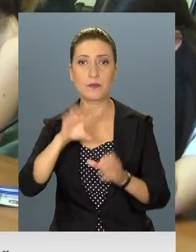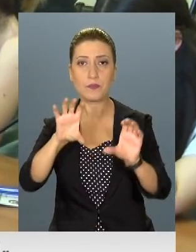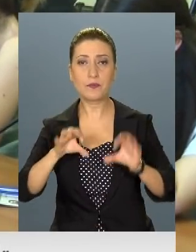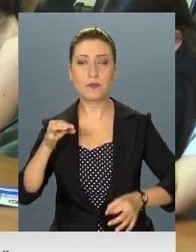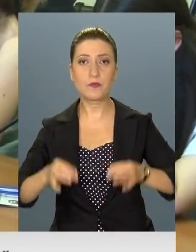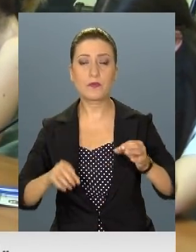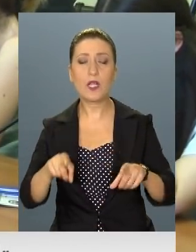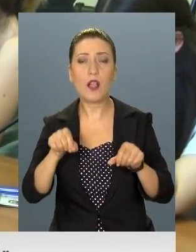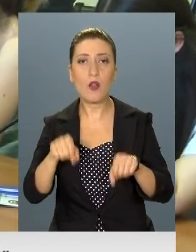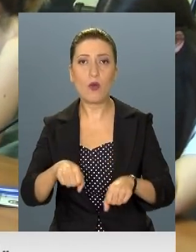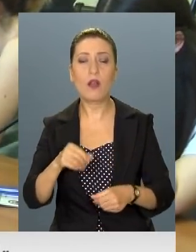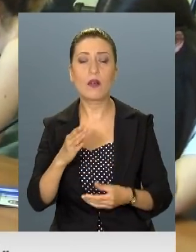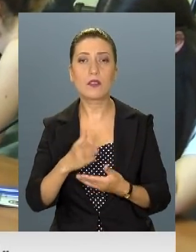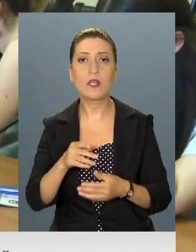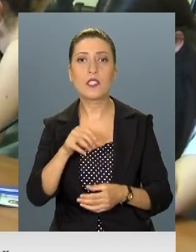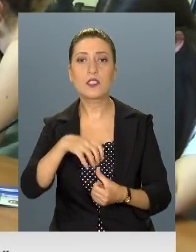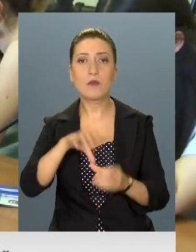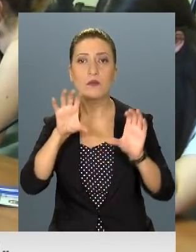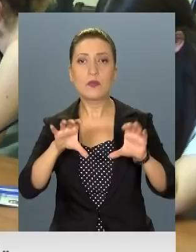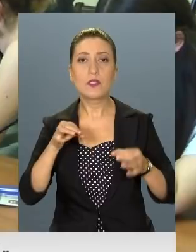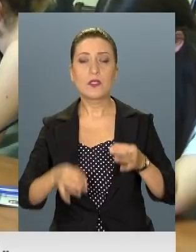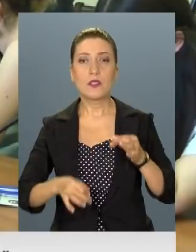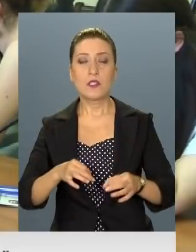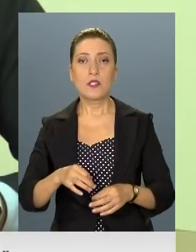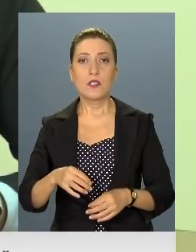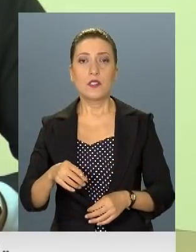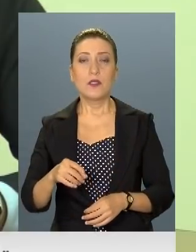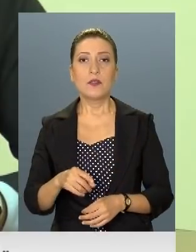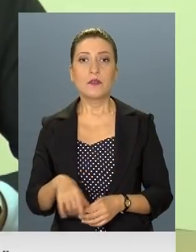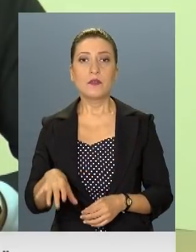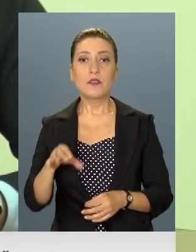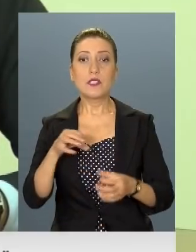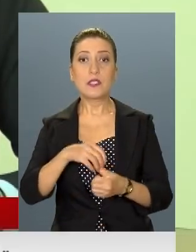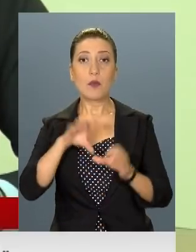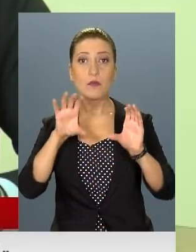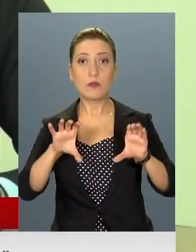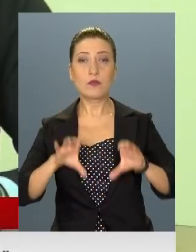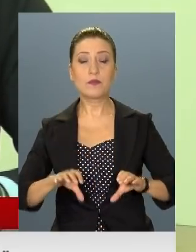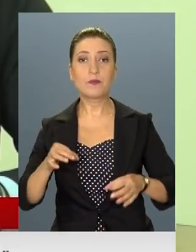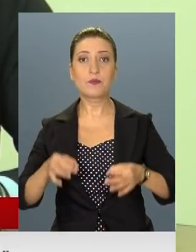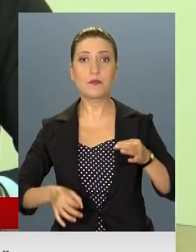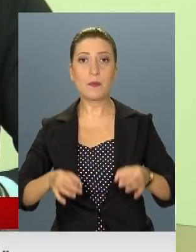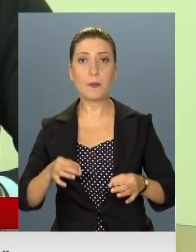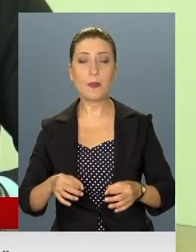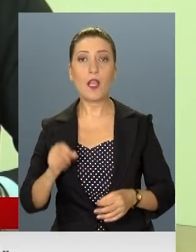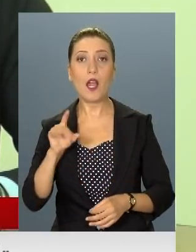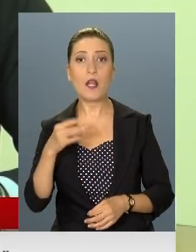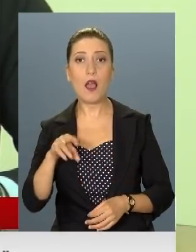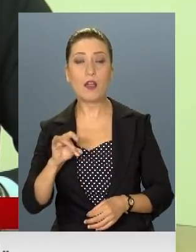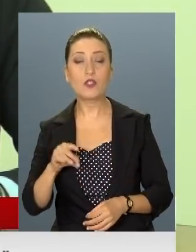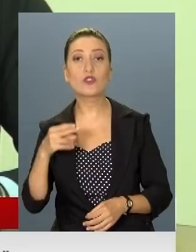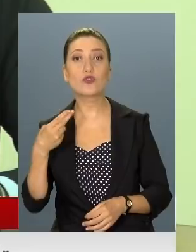միայն սահմանադրական դատարանը, մի բան հստակ գիտեն։ Սահմանադրական դատարանի ներկա դատավոր Հրայր Թովմասյանը